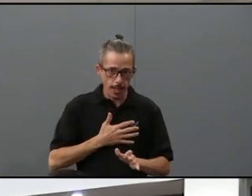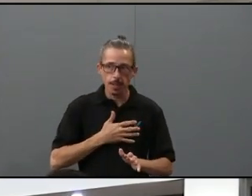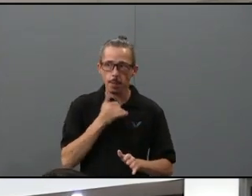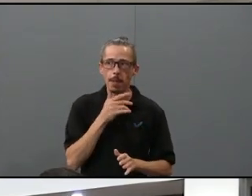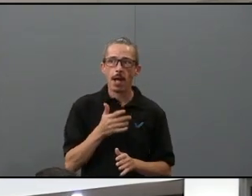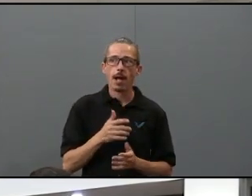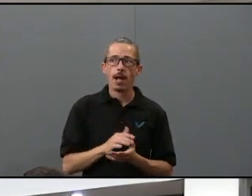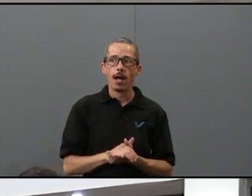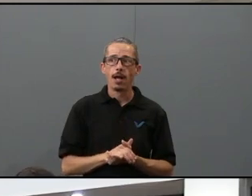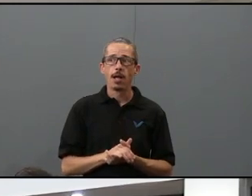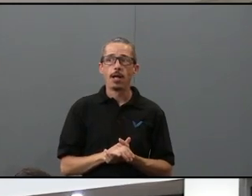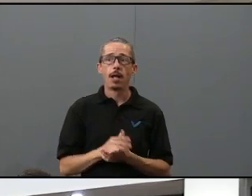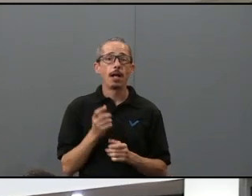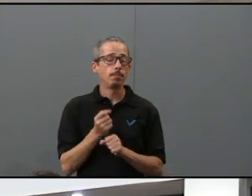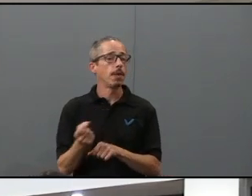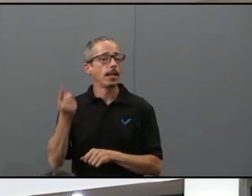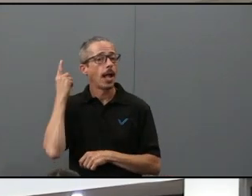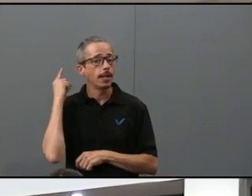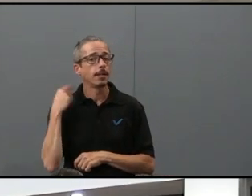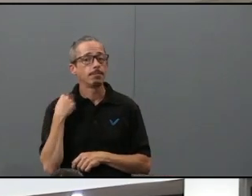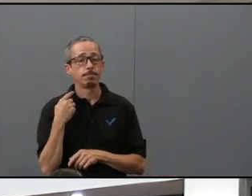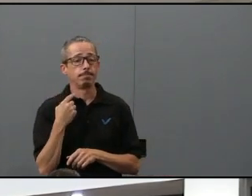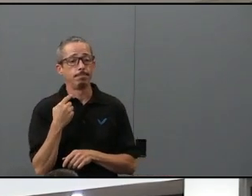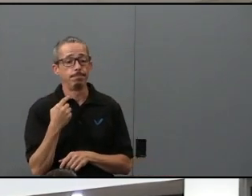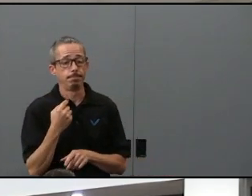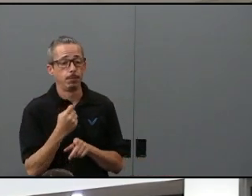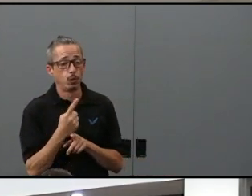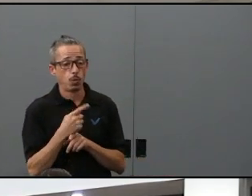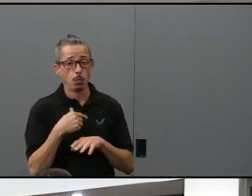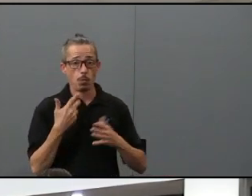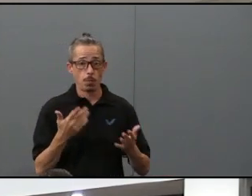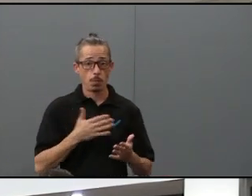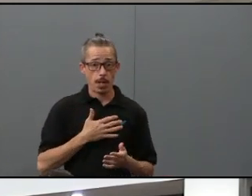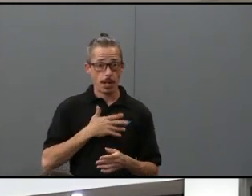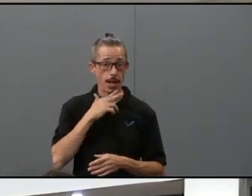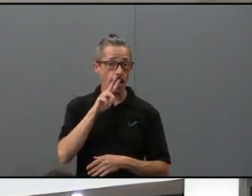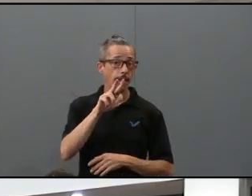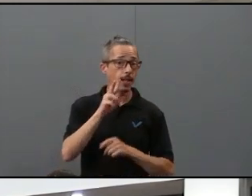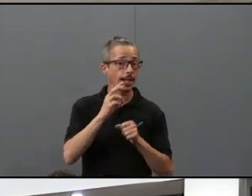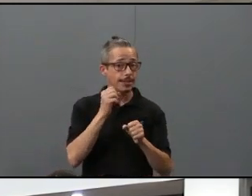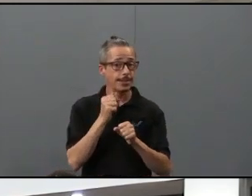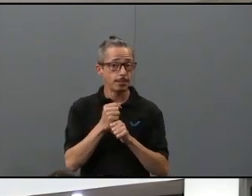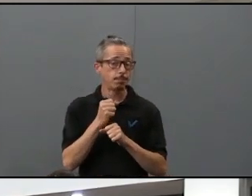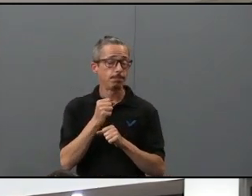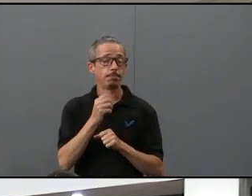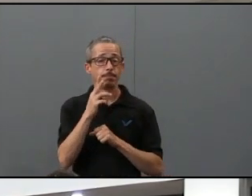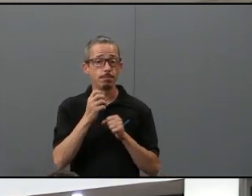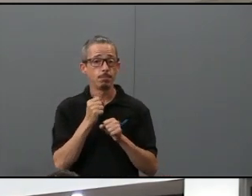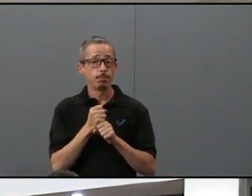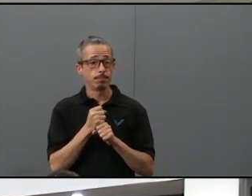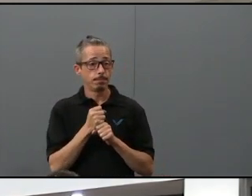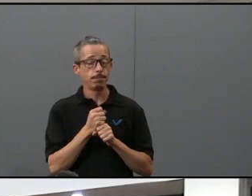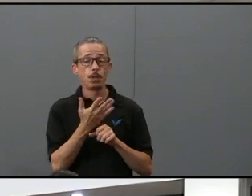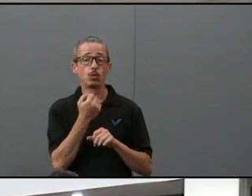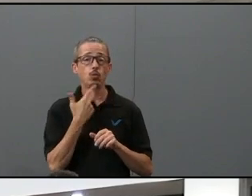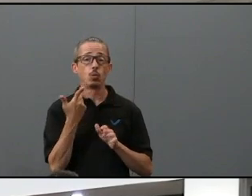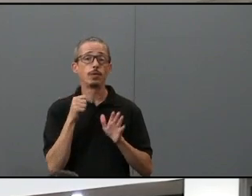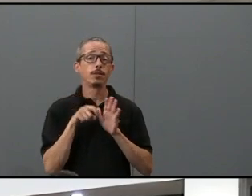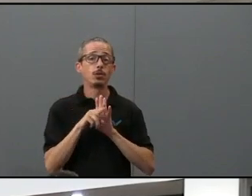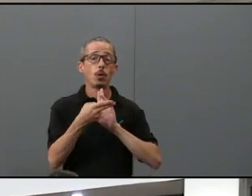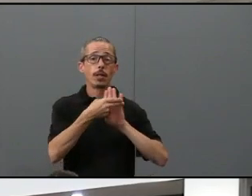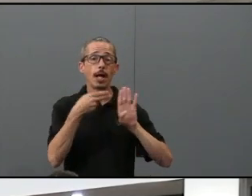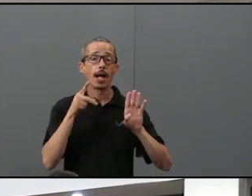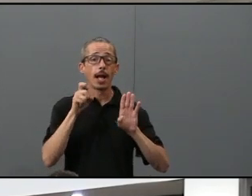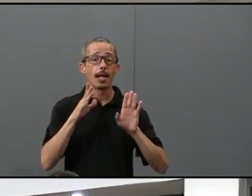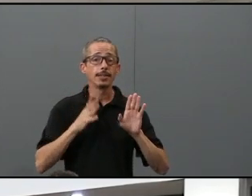maintenant l'année dernière quelques semaines après mon 36e anniversaire j'ai j'ai reçu un diagnostic de